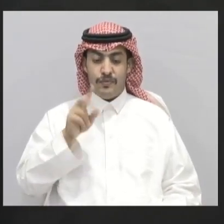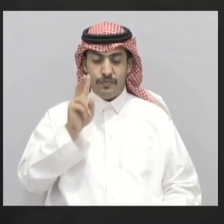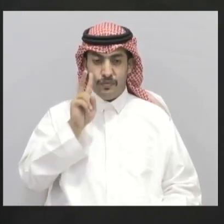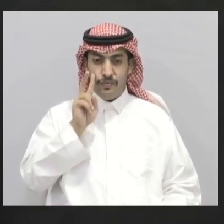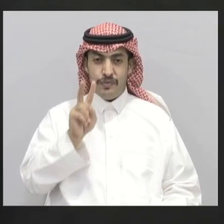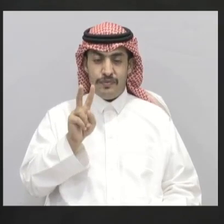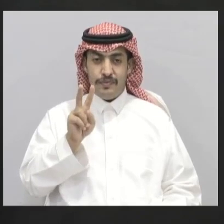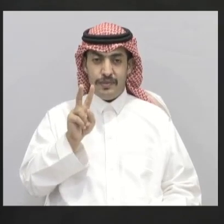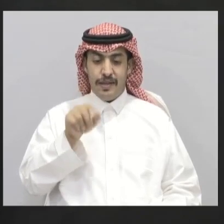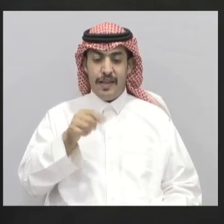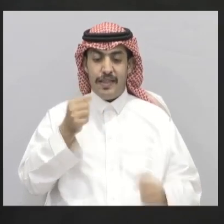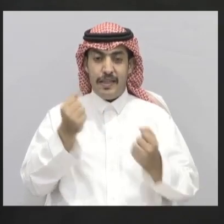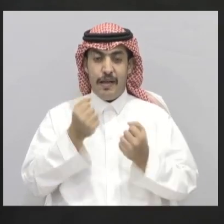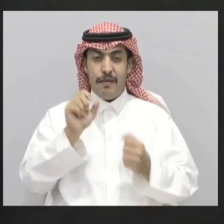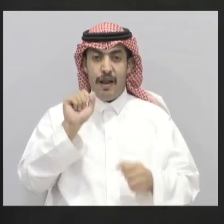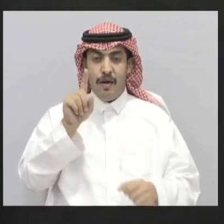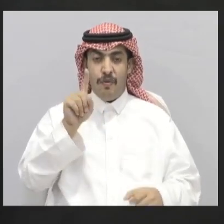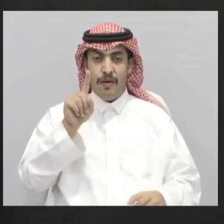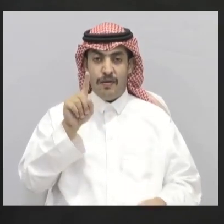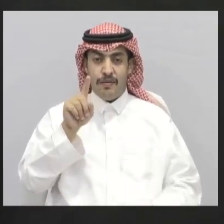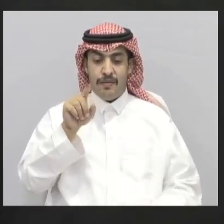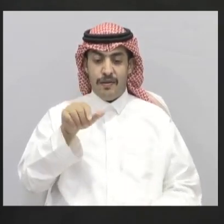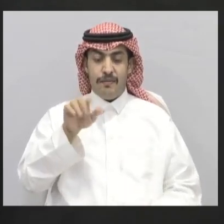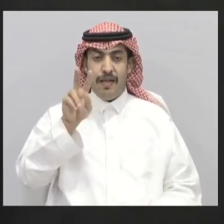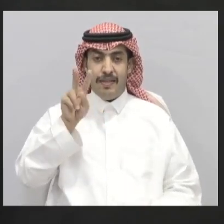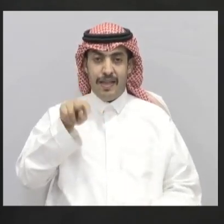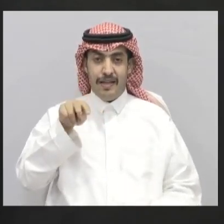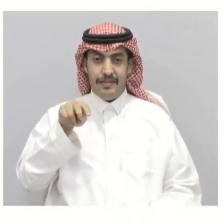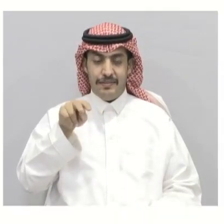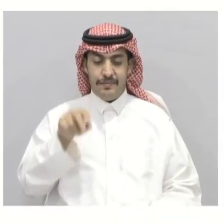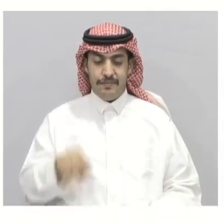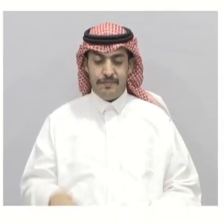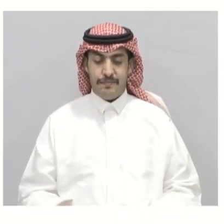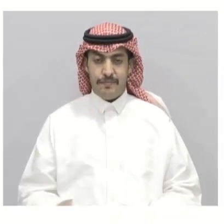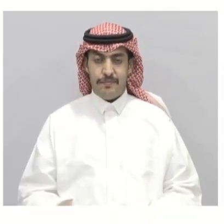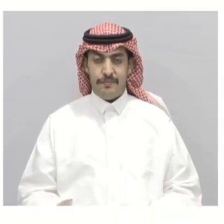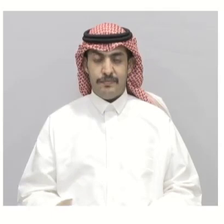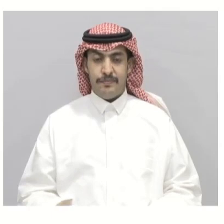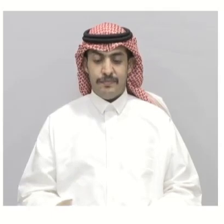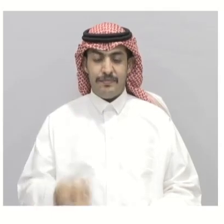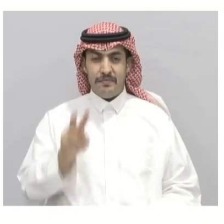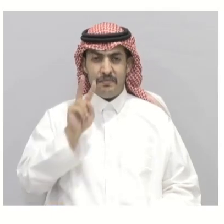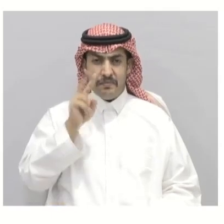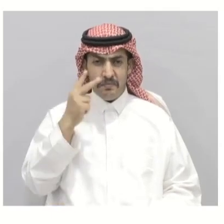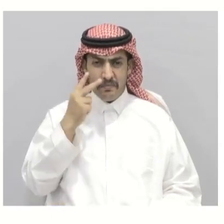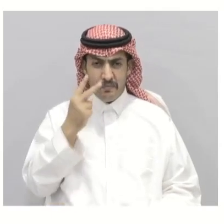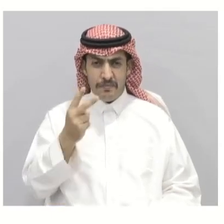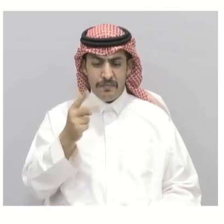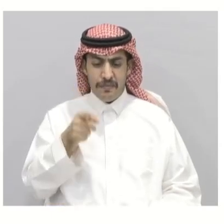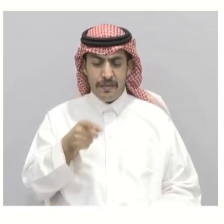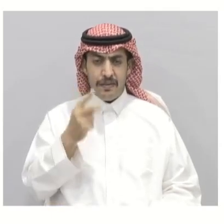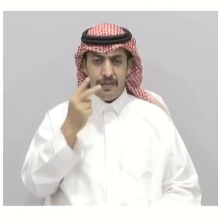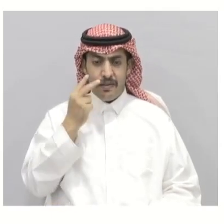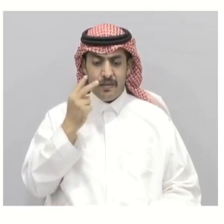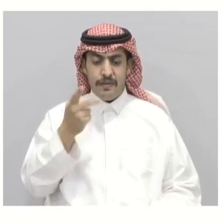تنظروا الى التمرين الاول وهو الحادي عشر نظره سريعه على